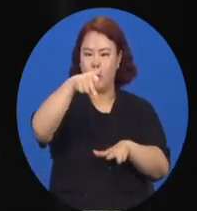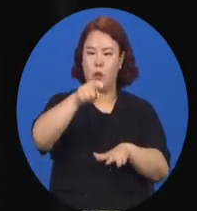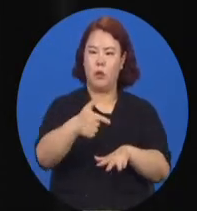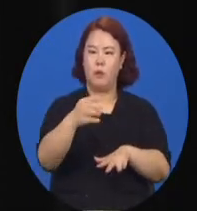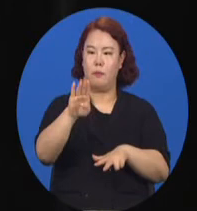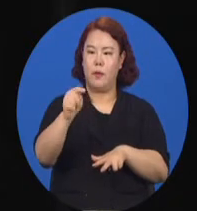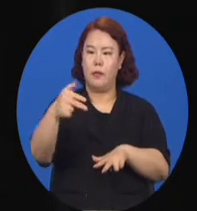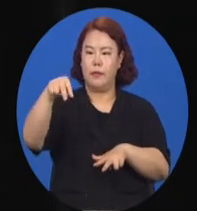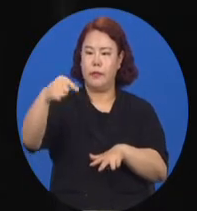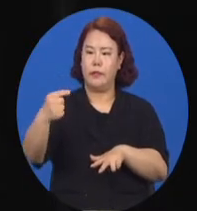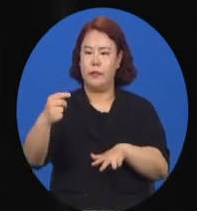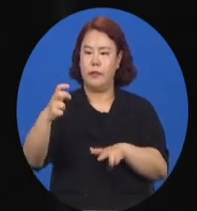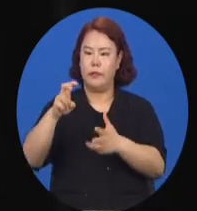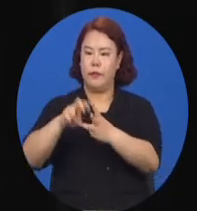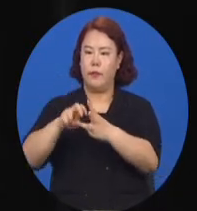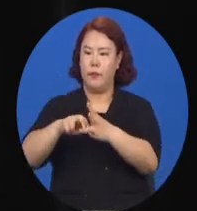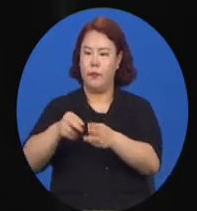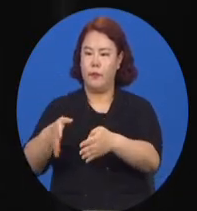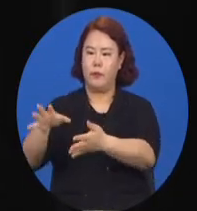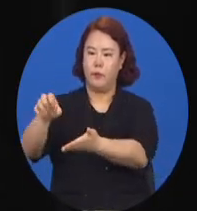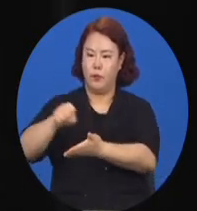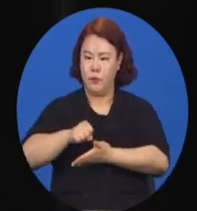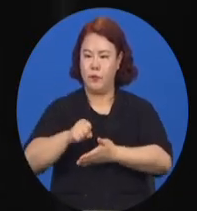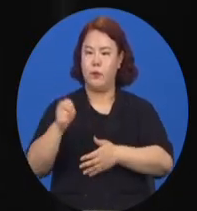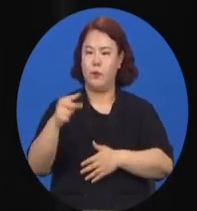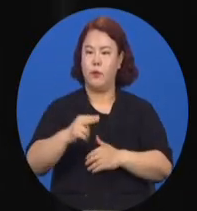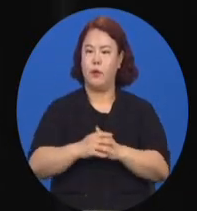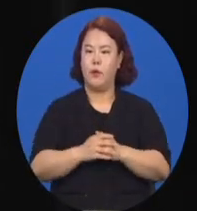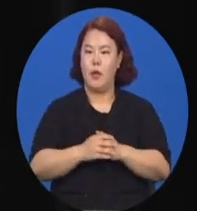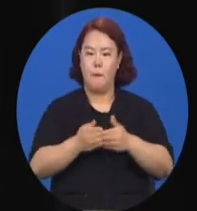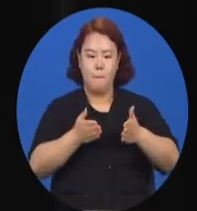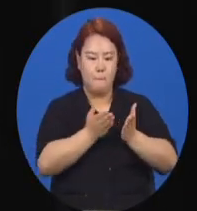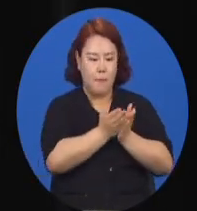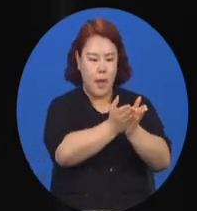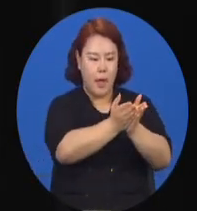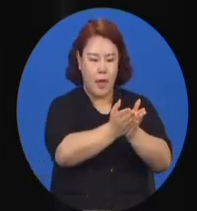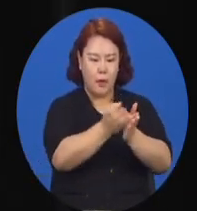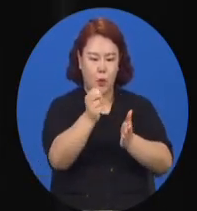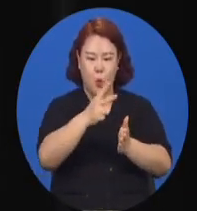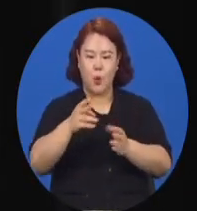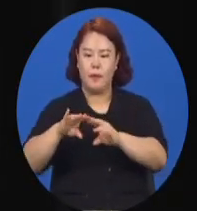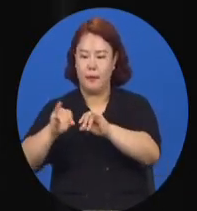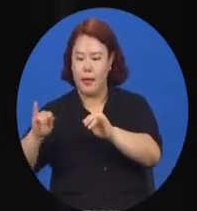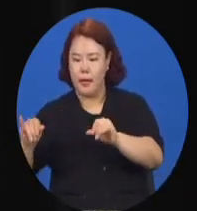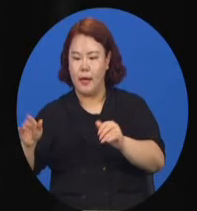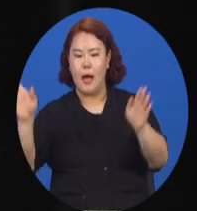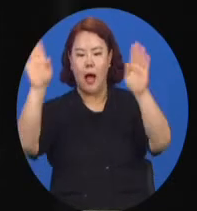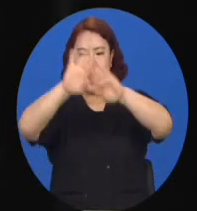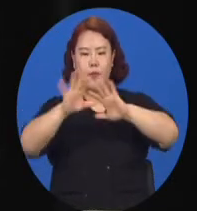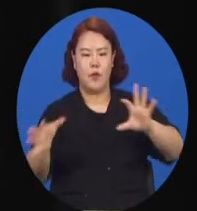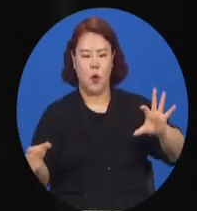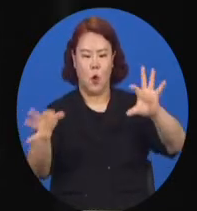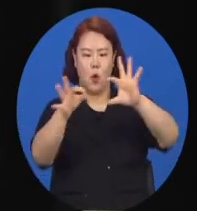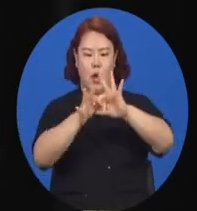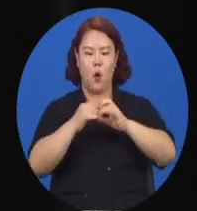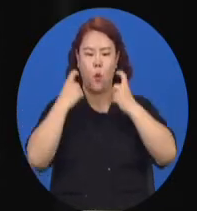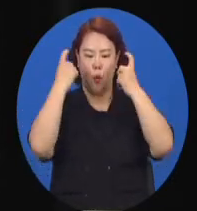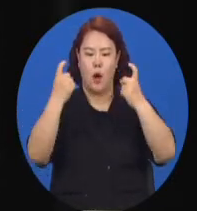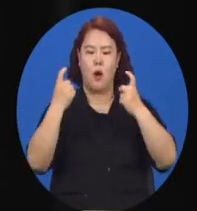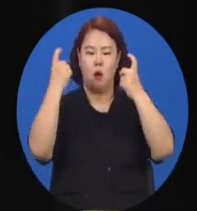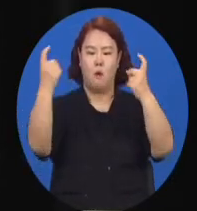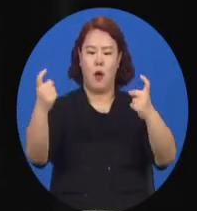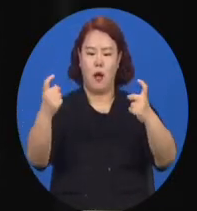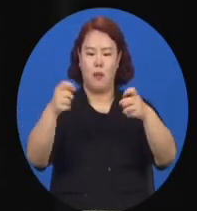센터를 유치를 함으로써 이 백길과 땅길 그리고 하늘길을 하나로 연결하는 관광